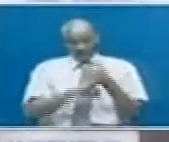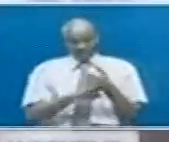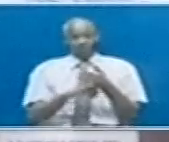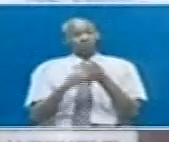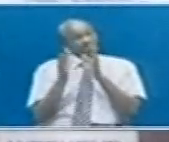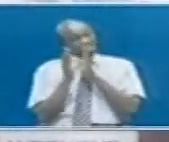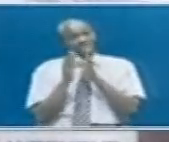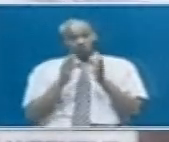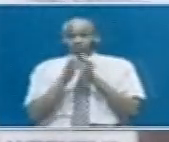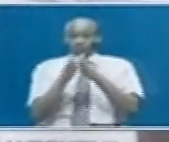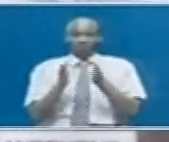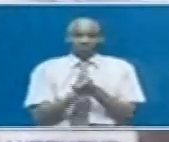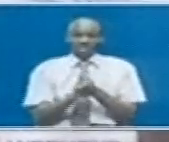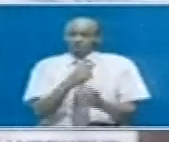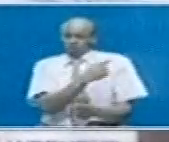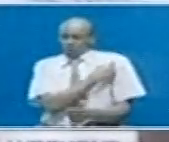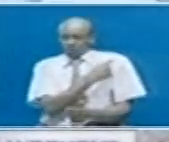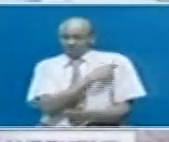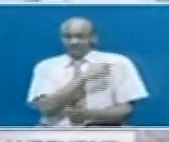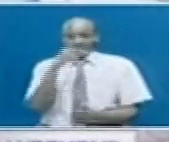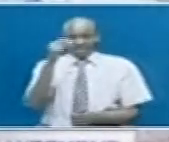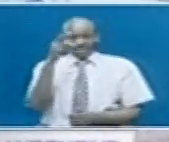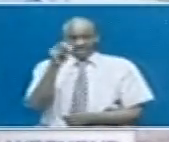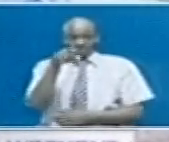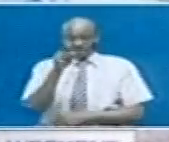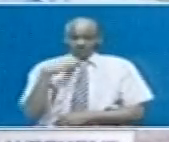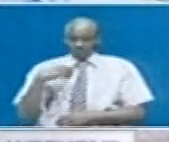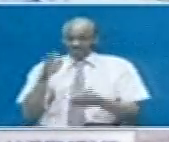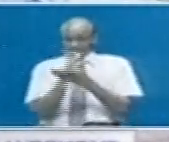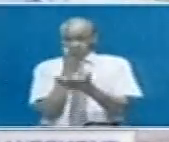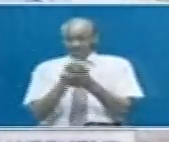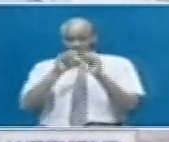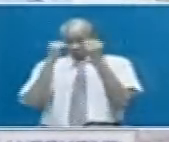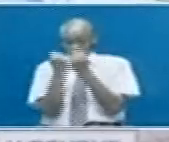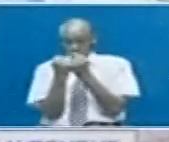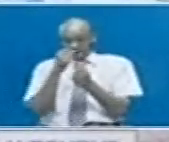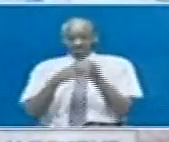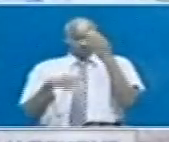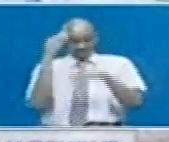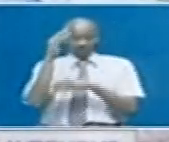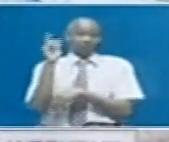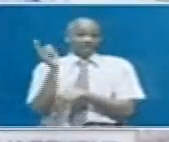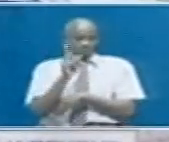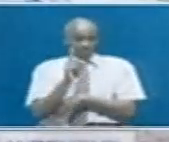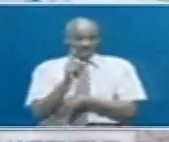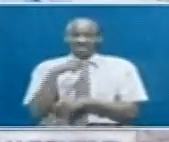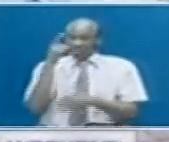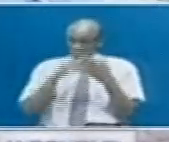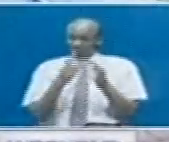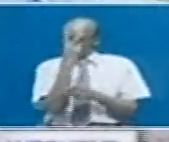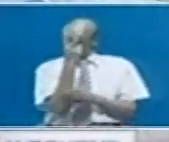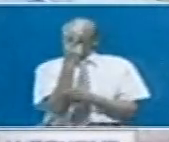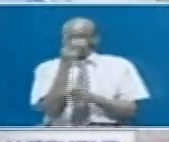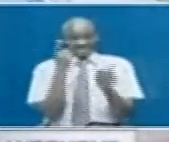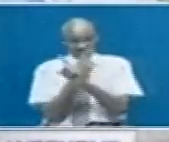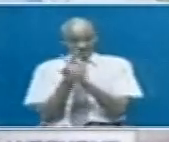body. Dr. Ken Ouko from the Department of Sociology and Social Work at the University of Nairobi says there are two types of